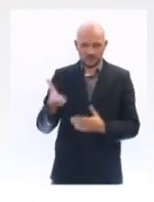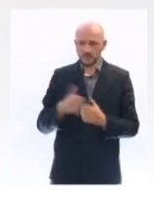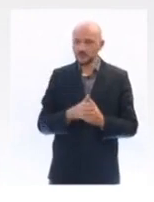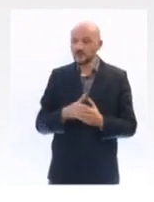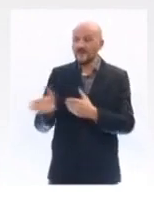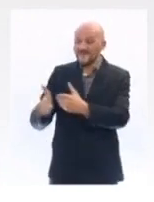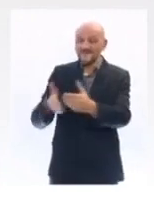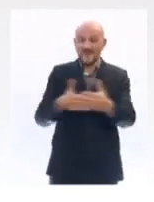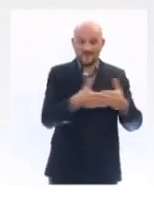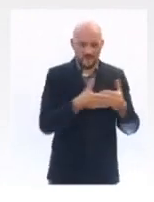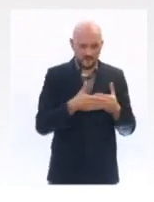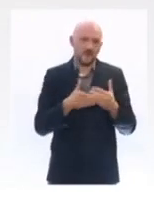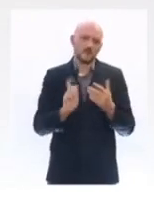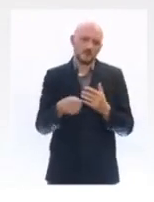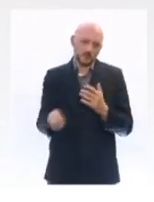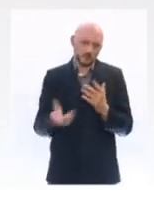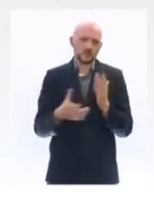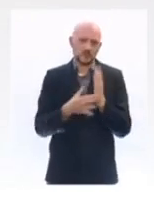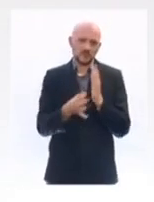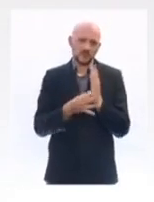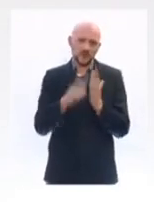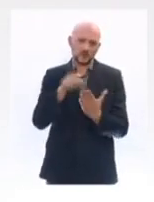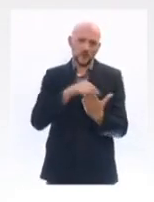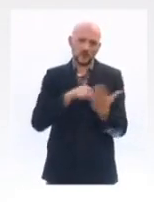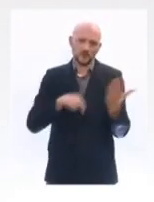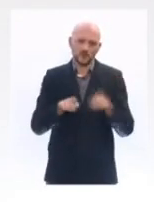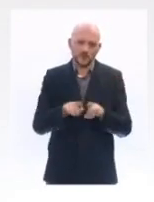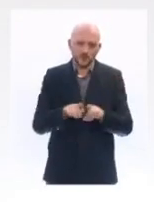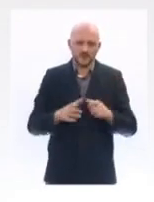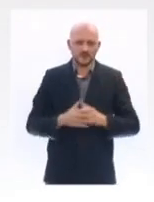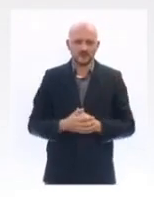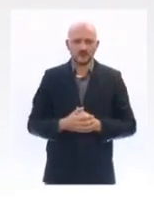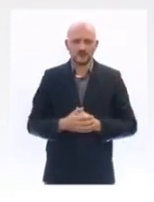grave difficulté financière. Je sais que c'est une préoccupation